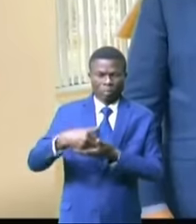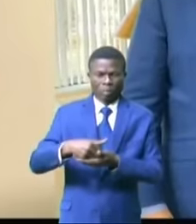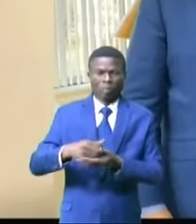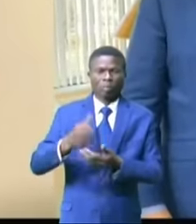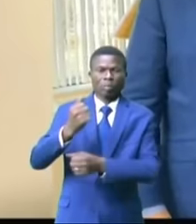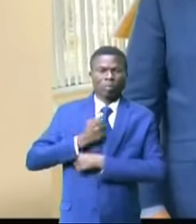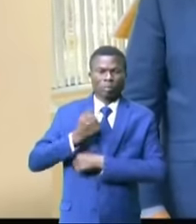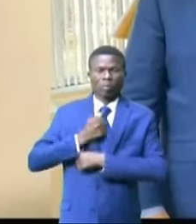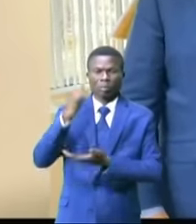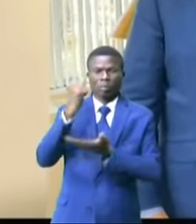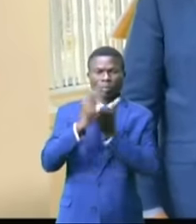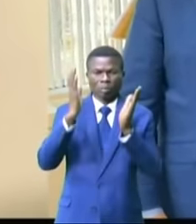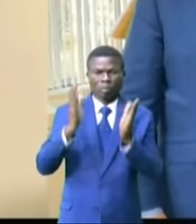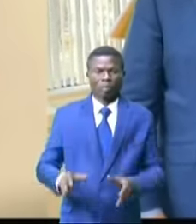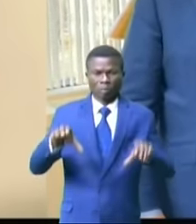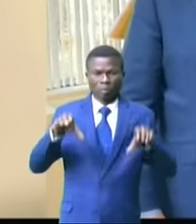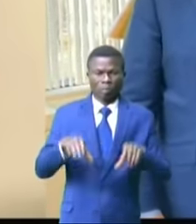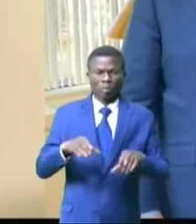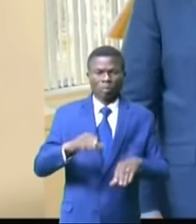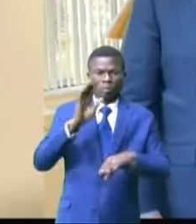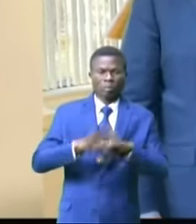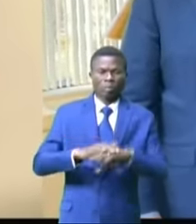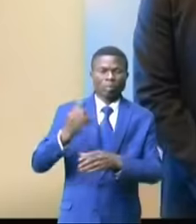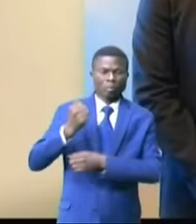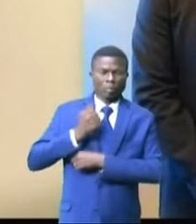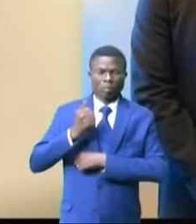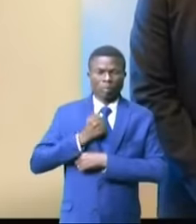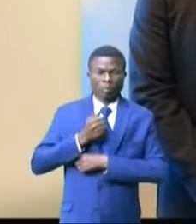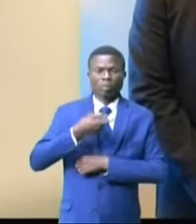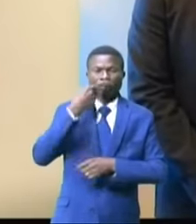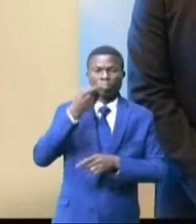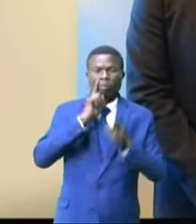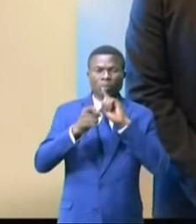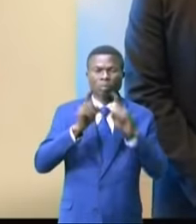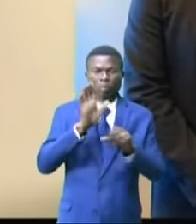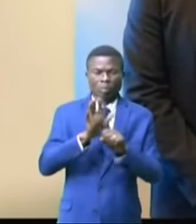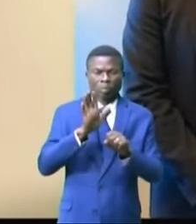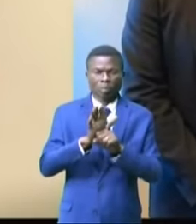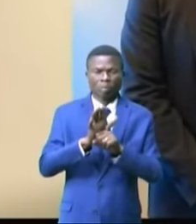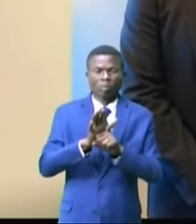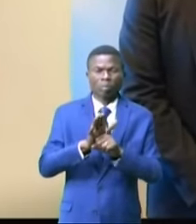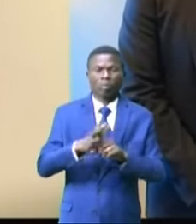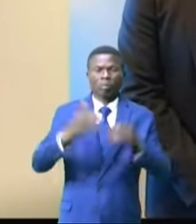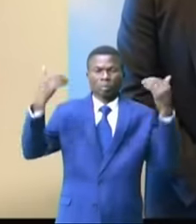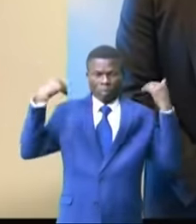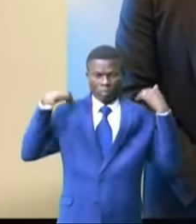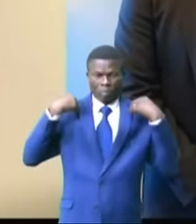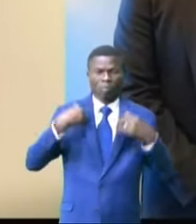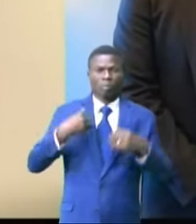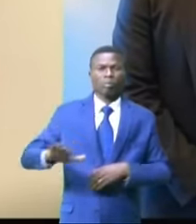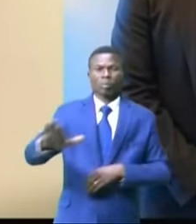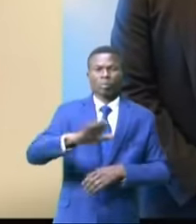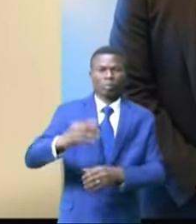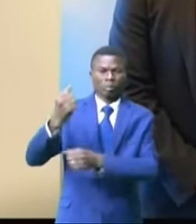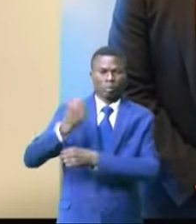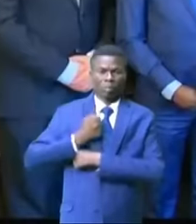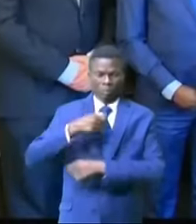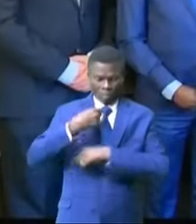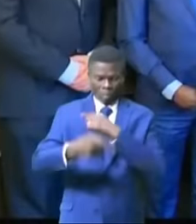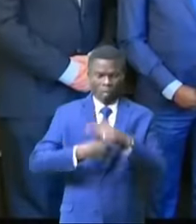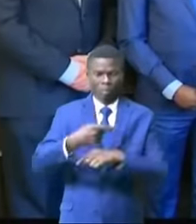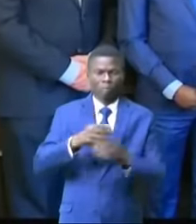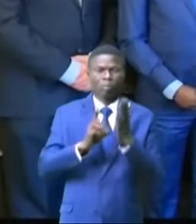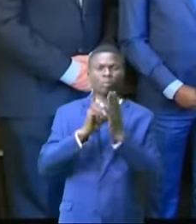Québec, l'ambassadeur de la RDC au Canada a eu plusieurs entretiens avec différentes autorités québécoises pour la relance